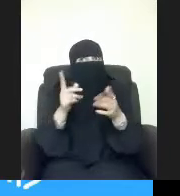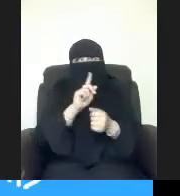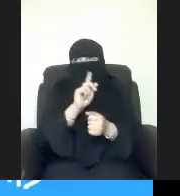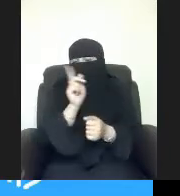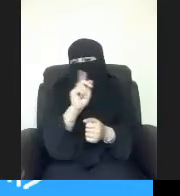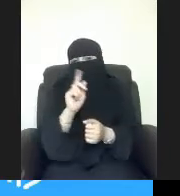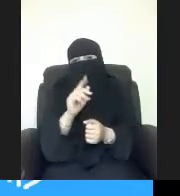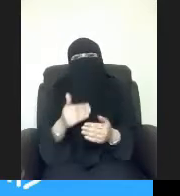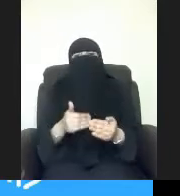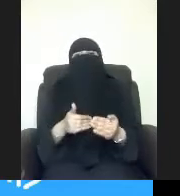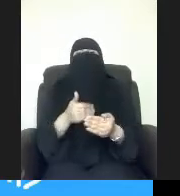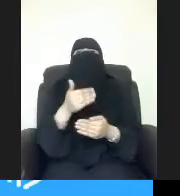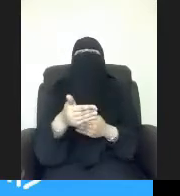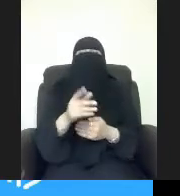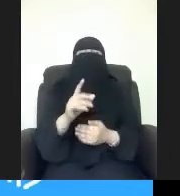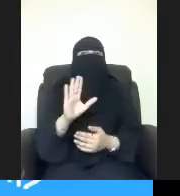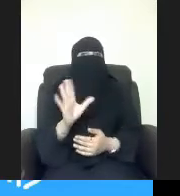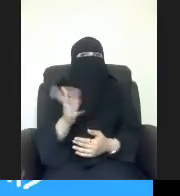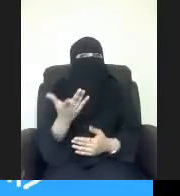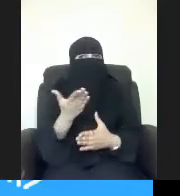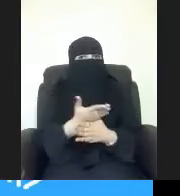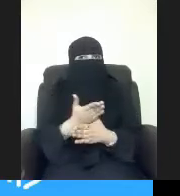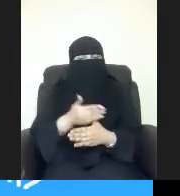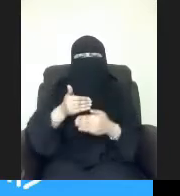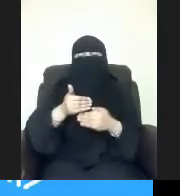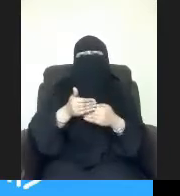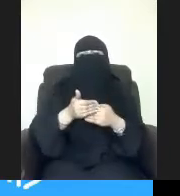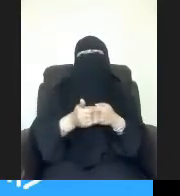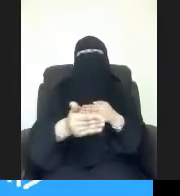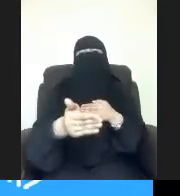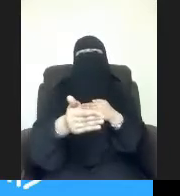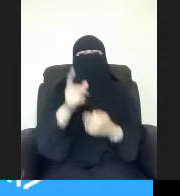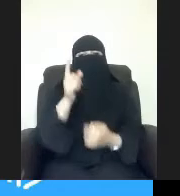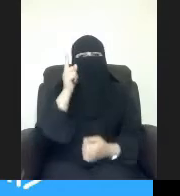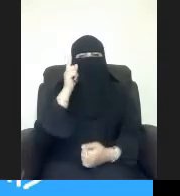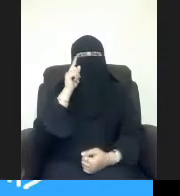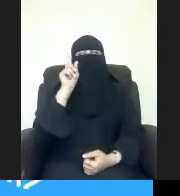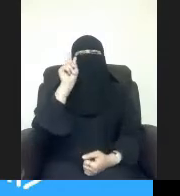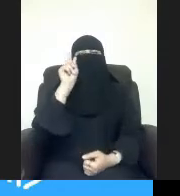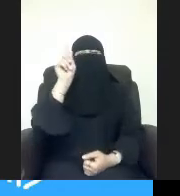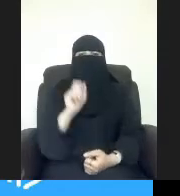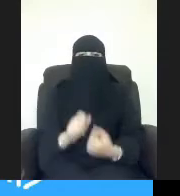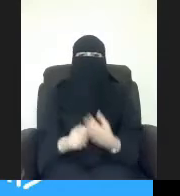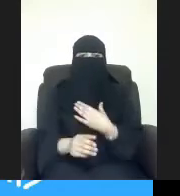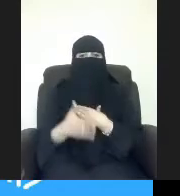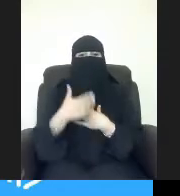الآن حتى تصل، واسأل الله سبحانه وتعالى التوفيق، وشكرا لكم، وأسف على الإطار.